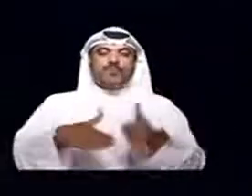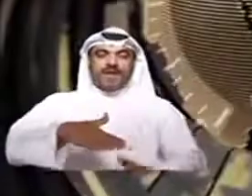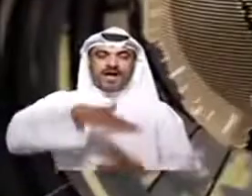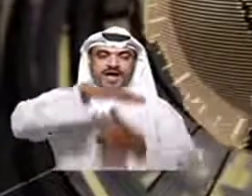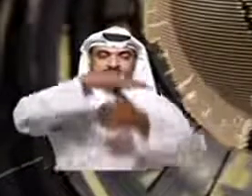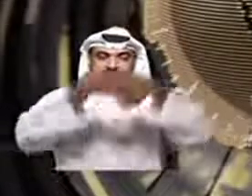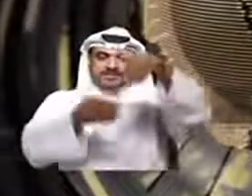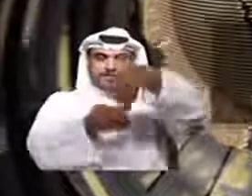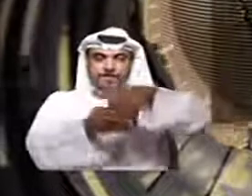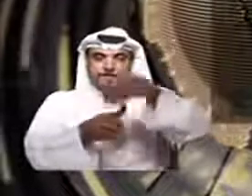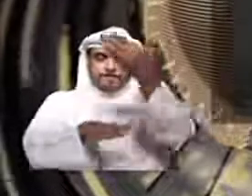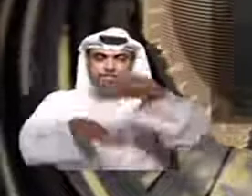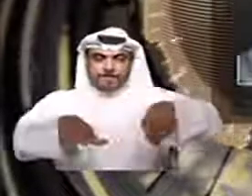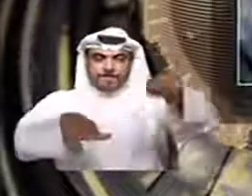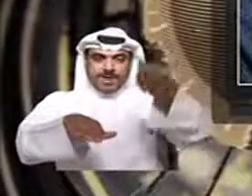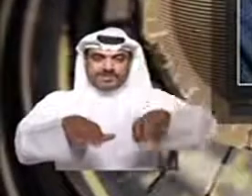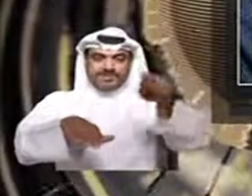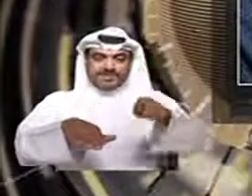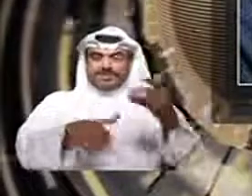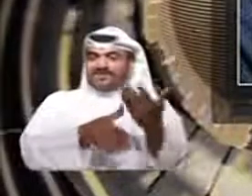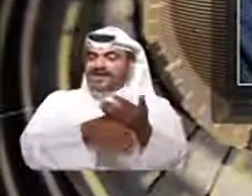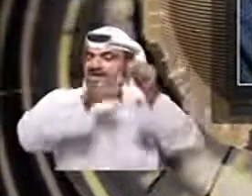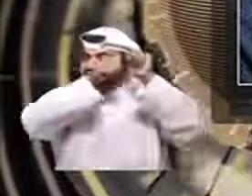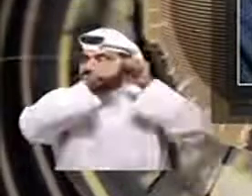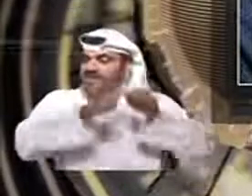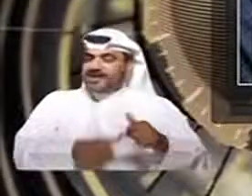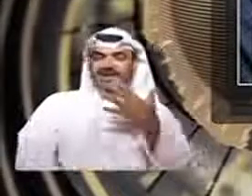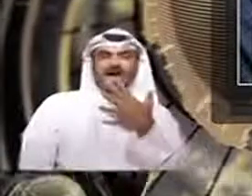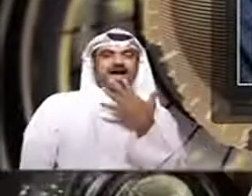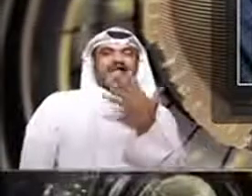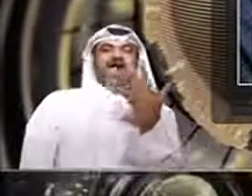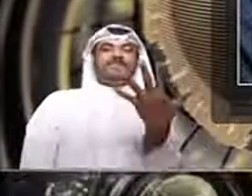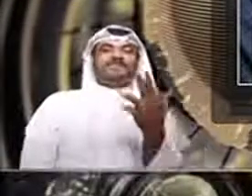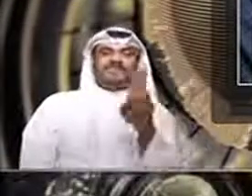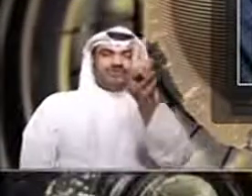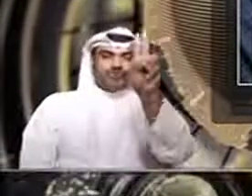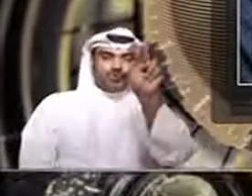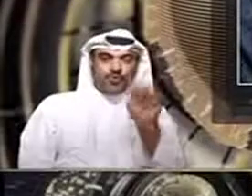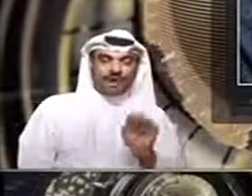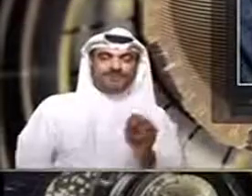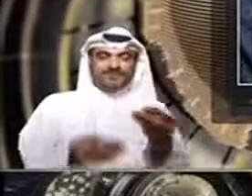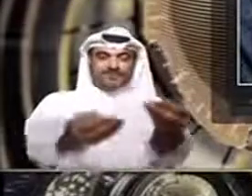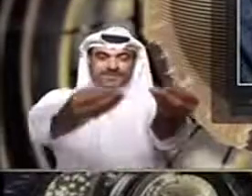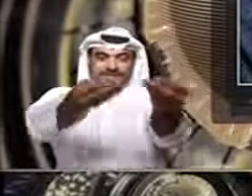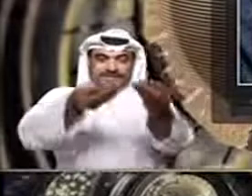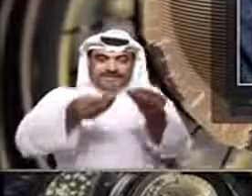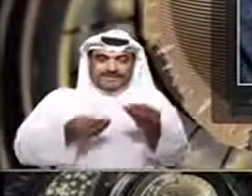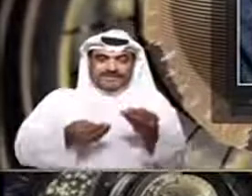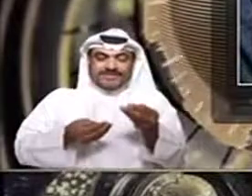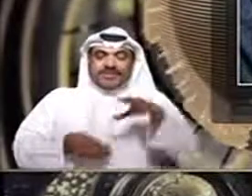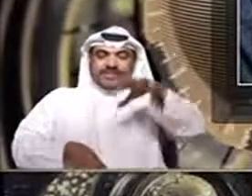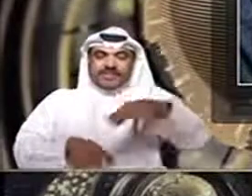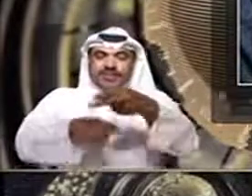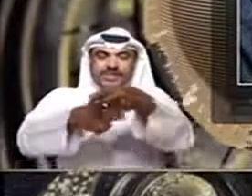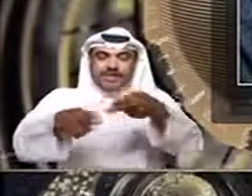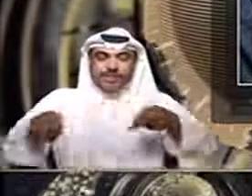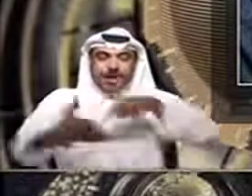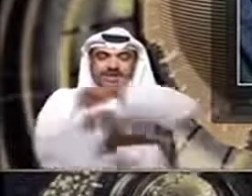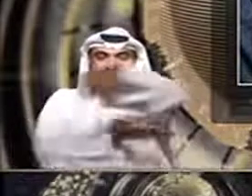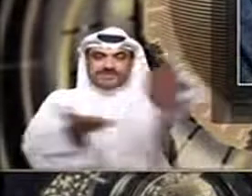الغانم رئيس مجلس الأمة بمناسبة الذكرى 5 على قيام منظمة الأمم المتحدة بتسمية دولة الكويت